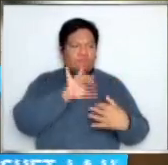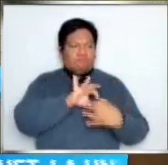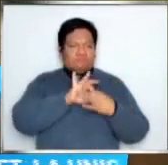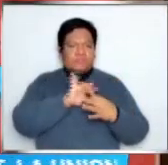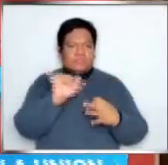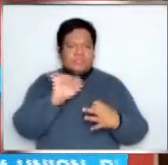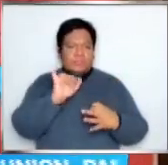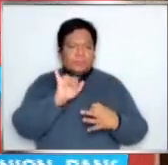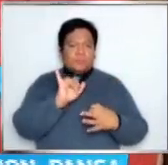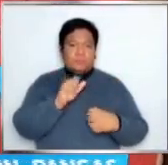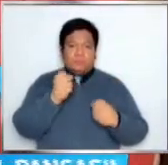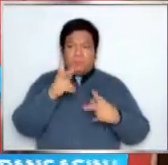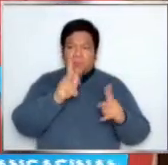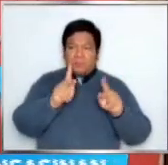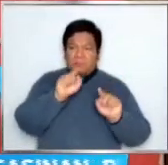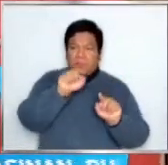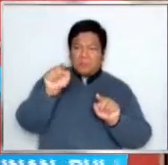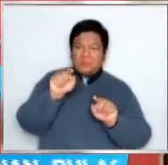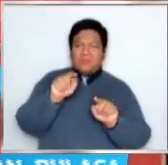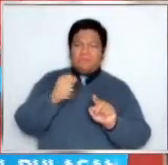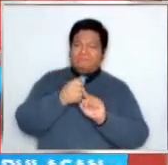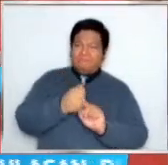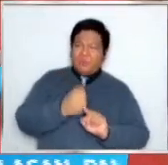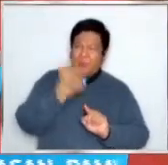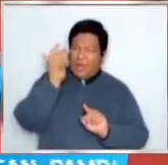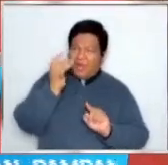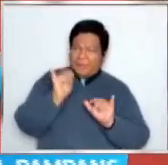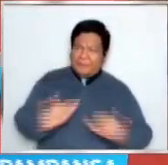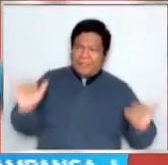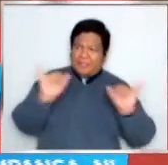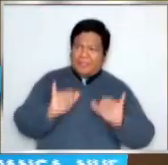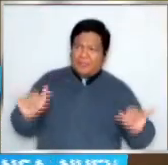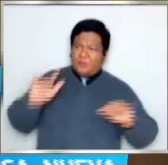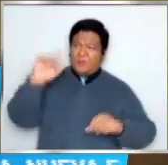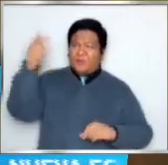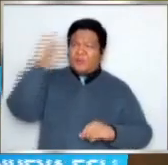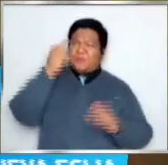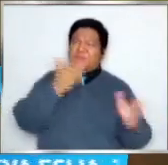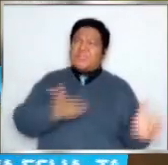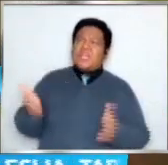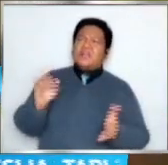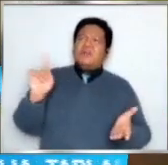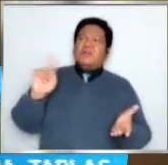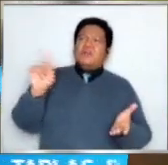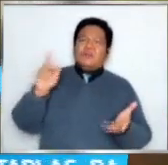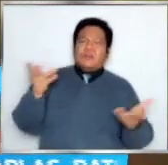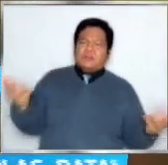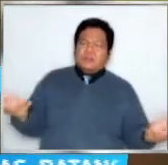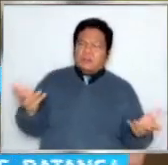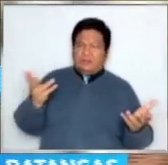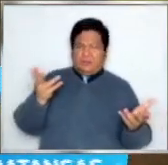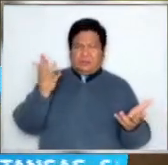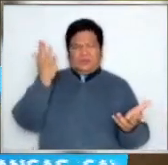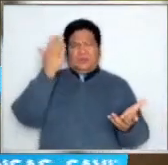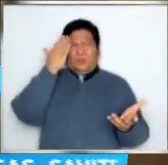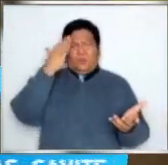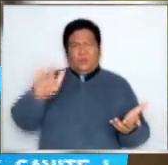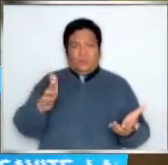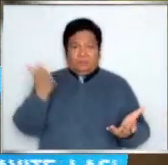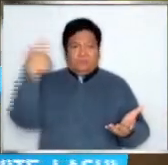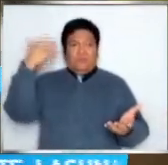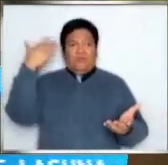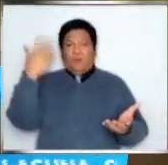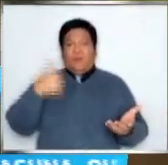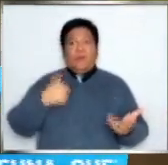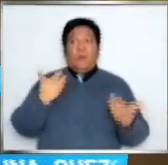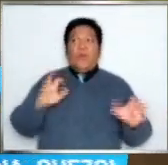na bakit ganito na lang? Ano ba talaga ang plano sa amin ng gobyerno? Ano ba? Hindi, ewan ko na rin eh. Dati kasi ayoko talaga nakikialam.